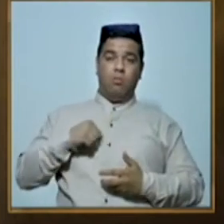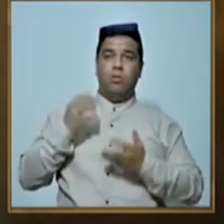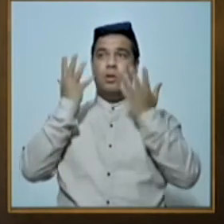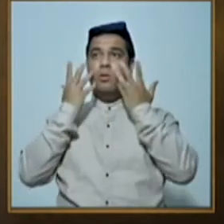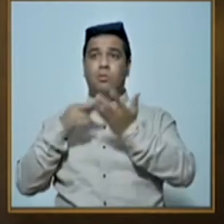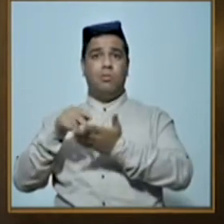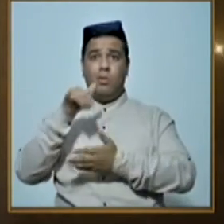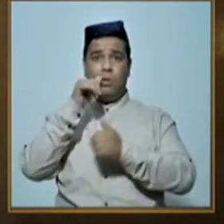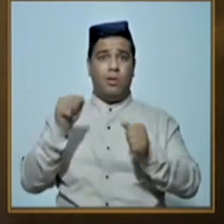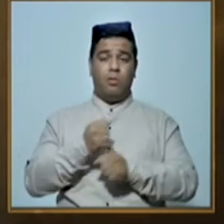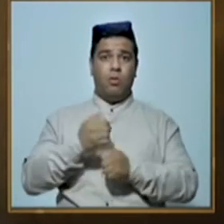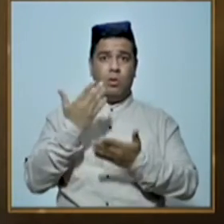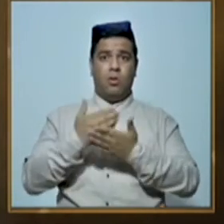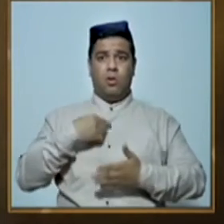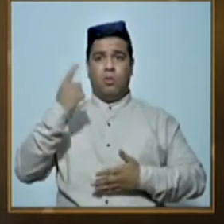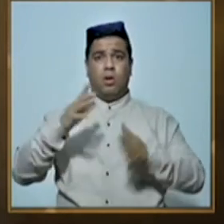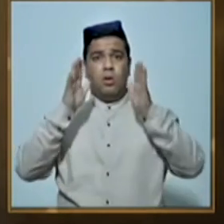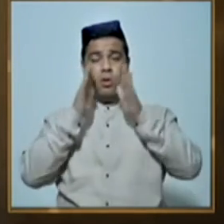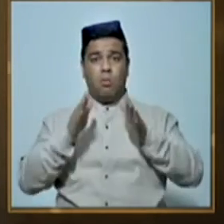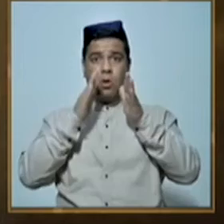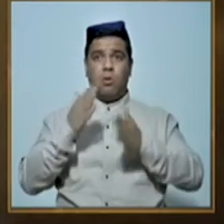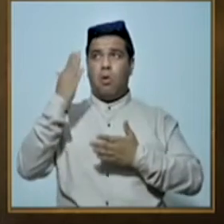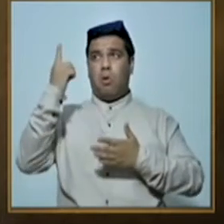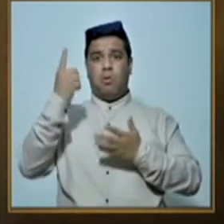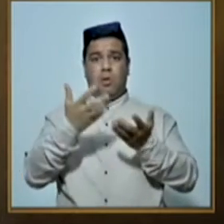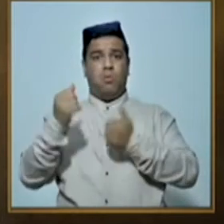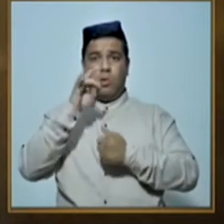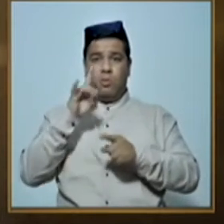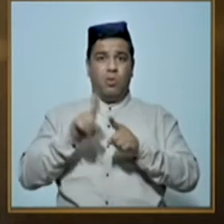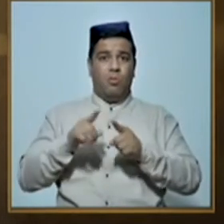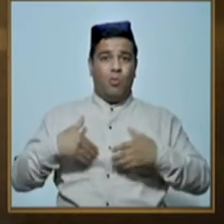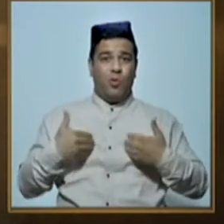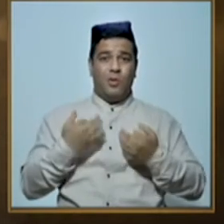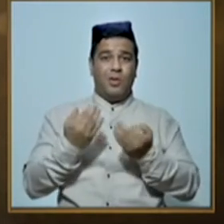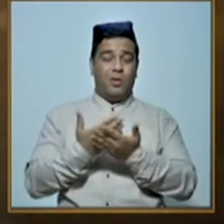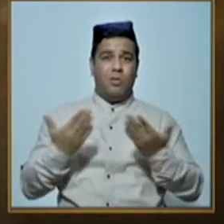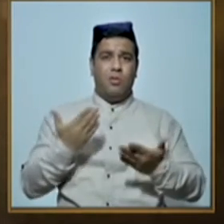Demak, amalni qilib biz maqtanadigan bo'lsak, uni Alloh qabul qilmasa hech qayerga bormaydi bu amal.